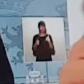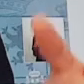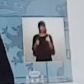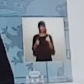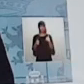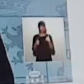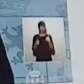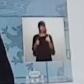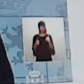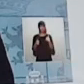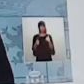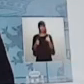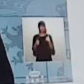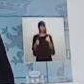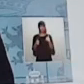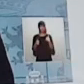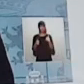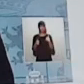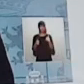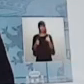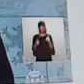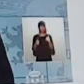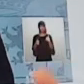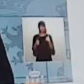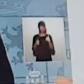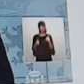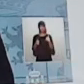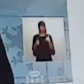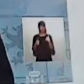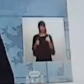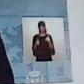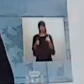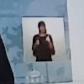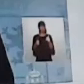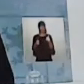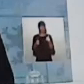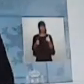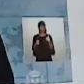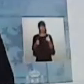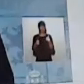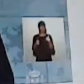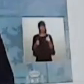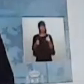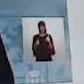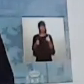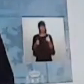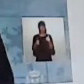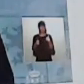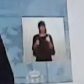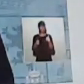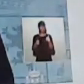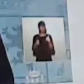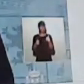عندش العاملات الأخرين، وهذا كيرجع كما قلت لعطيني نعطيك باش الأمور تزيد القدام والحالة ديال